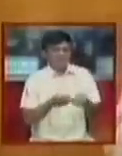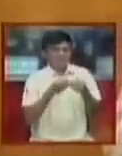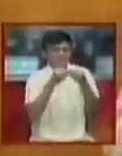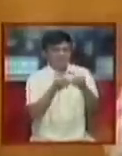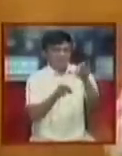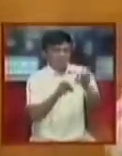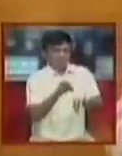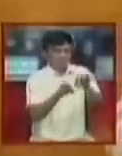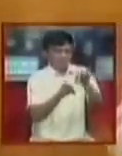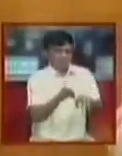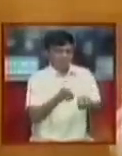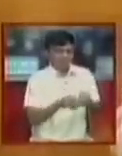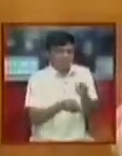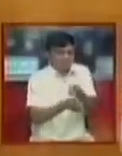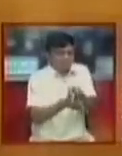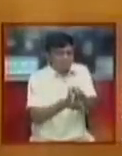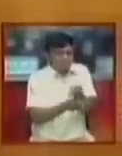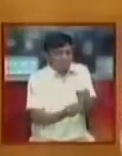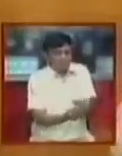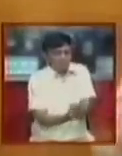bagong punla sa nursery.